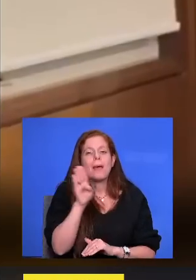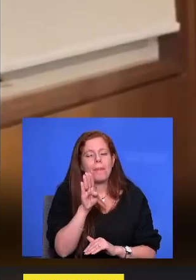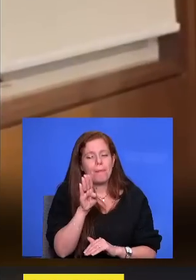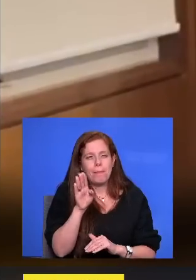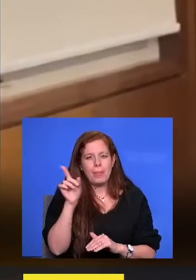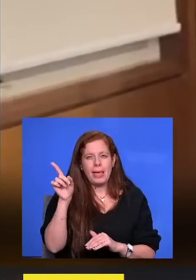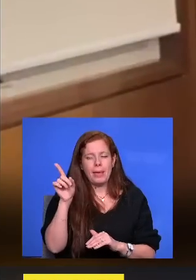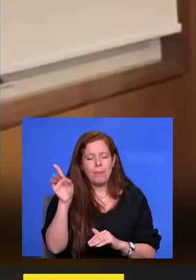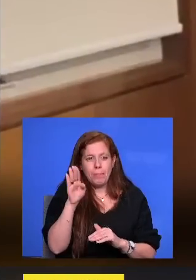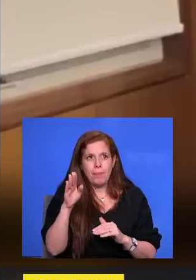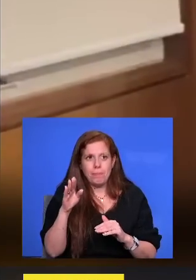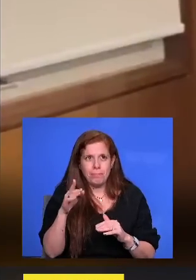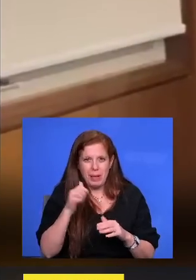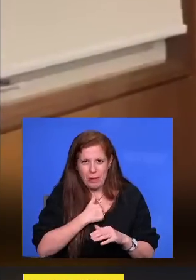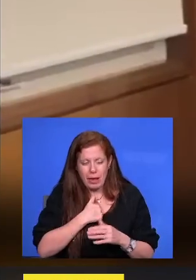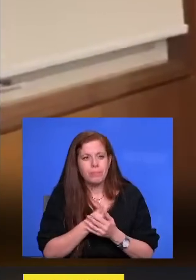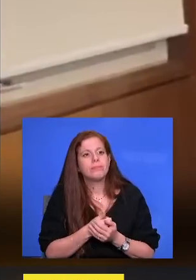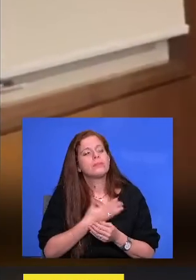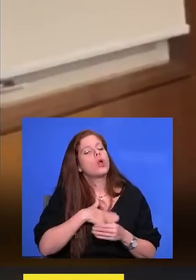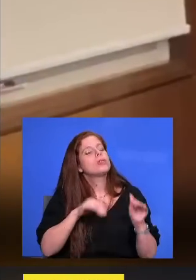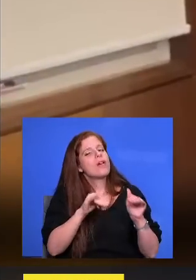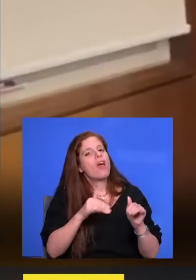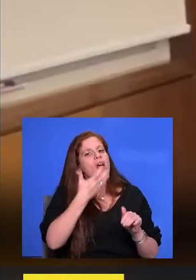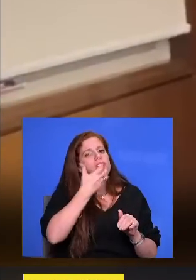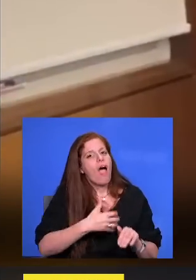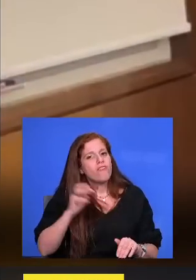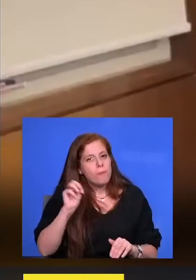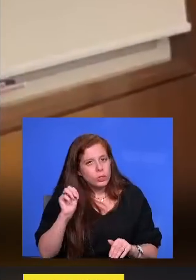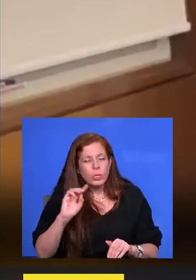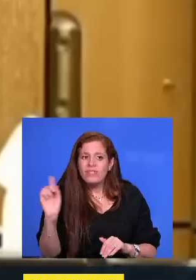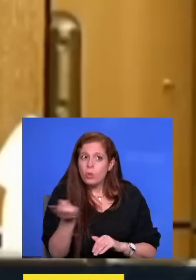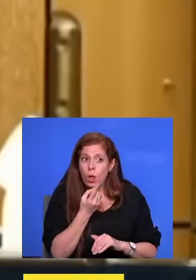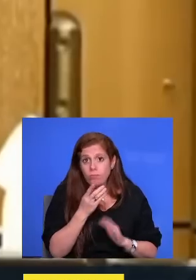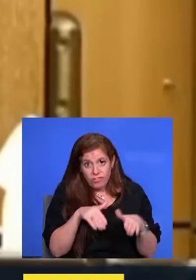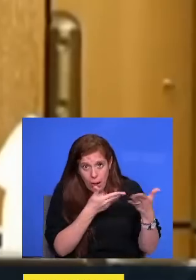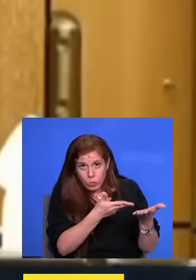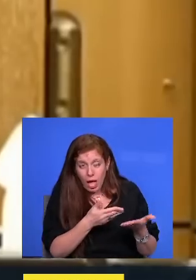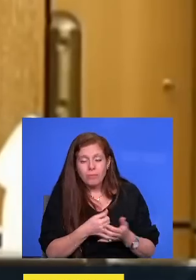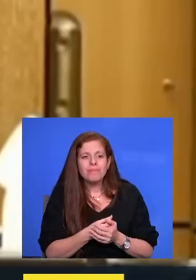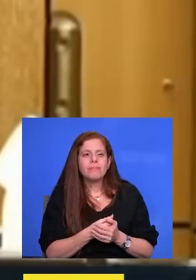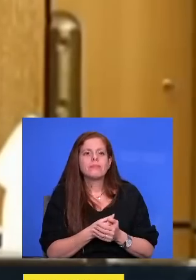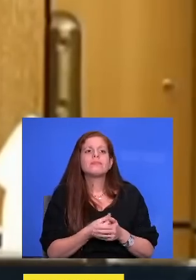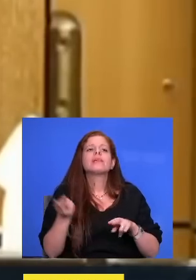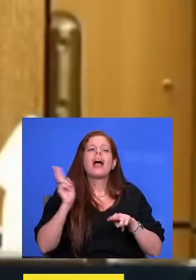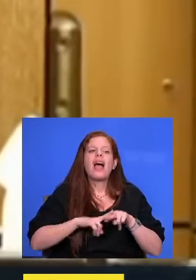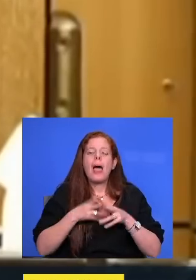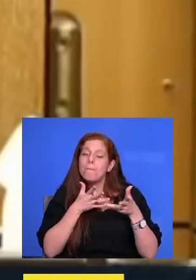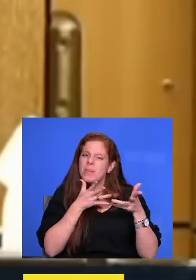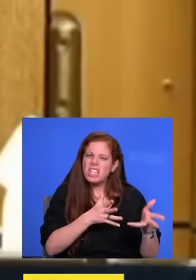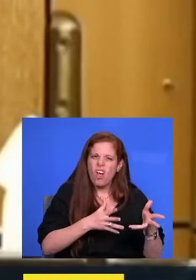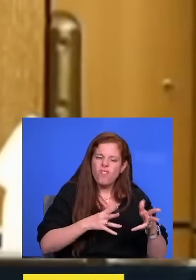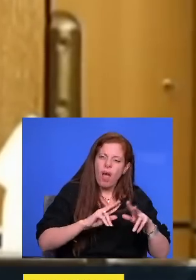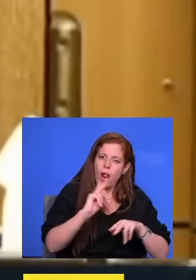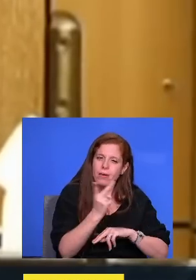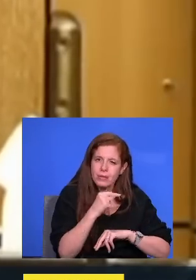לברך את הרב מזוז ואת כולכם, וגם אותך שלמה. אחרי המתקפה על הקהילה הגאה, עבר הרב מזוז